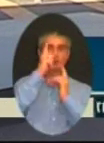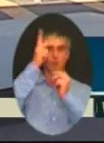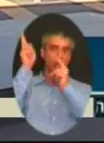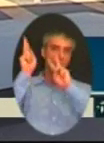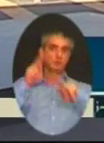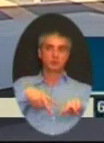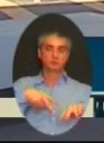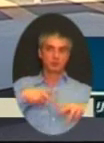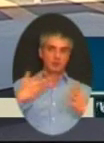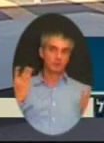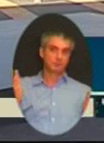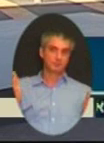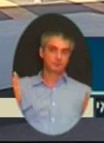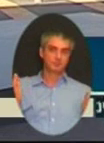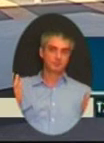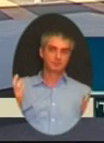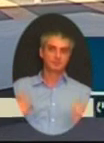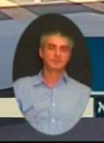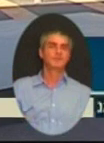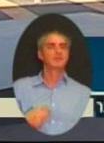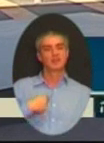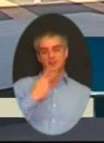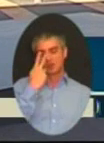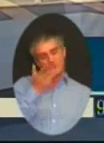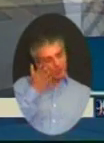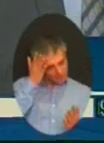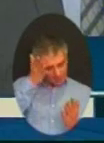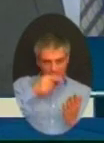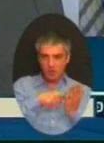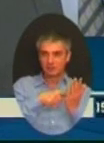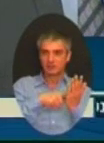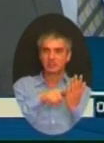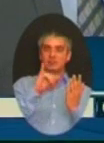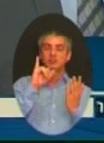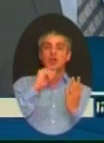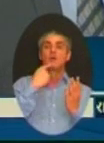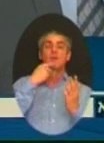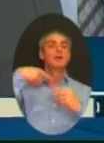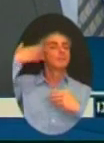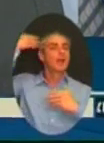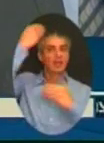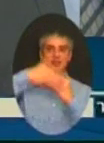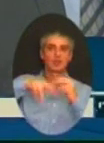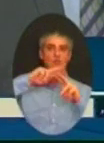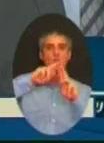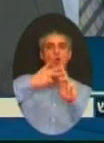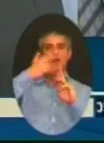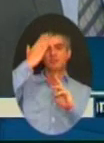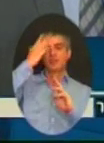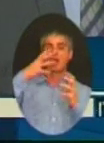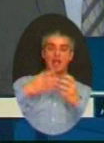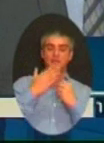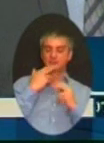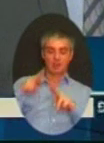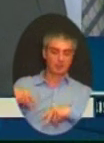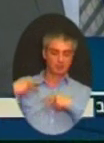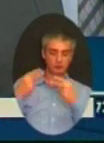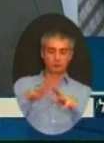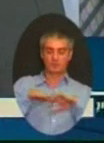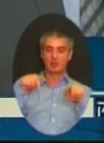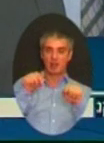כמשיח שבא לאדמות. אני קורא את נבואות הנביאים ישעיהו, שמדבר שבאחרית הימים העולם יכיר, ושעם ישראל ישוב